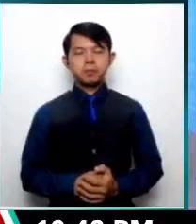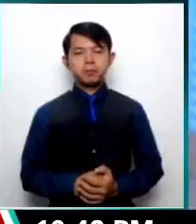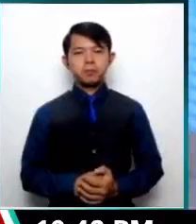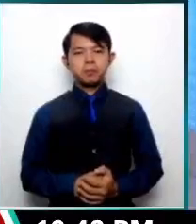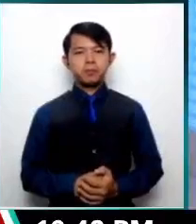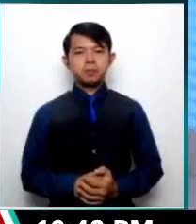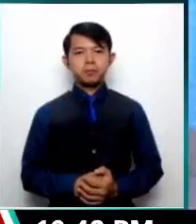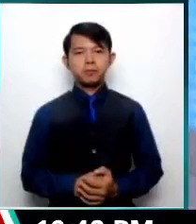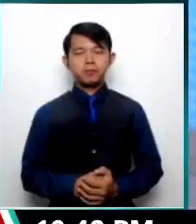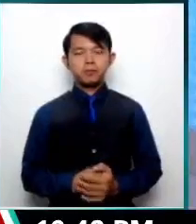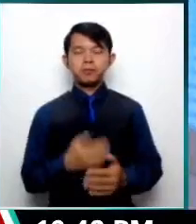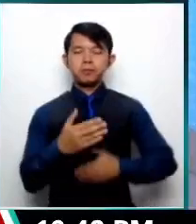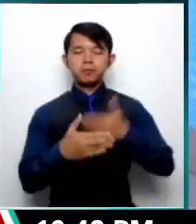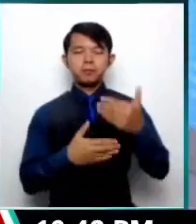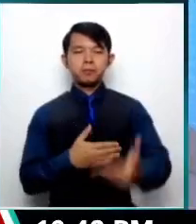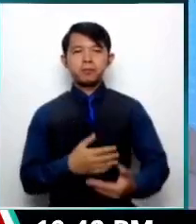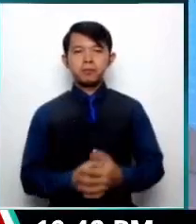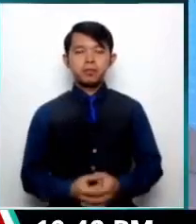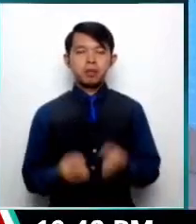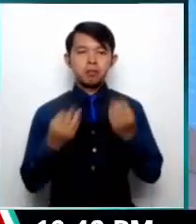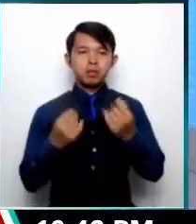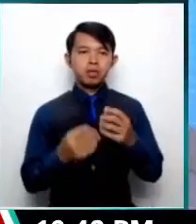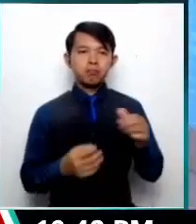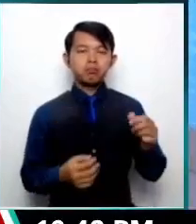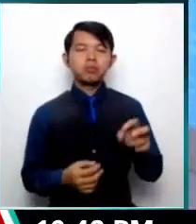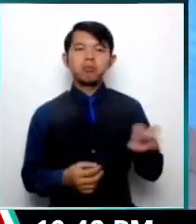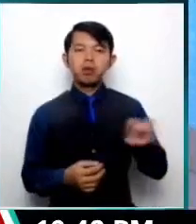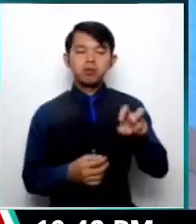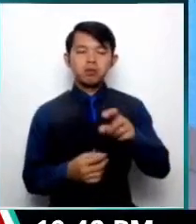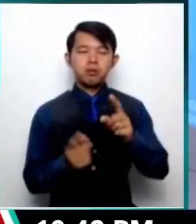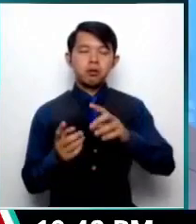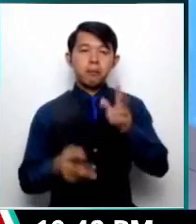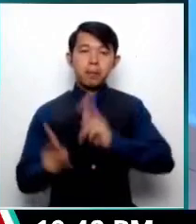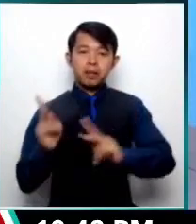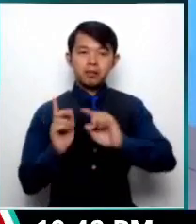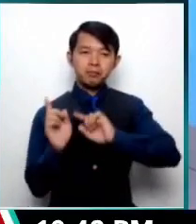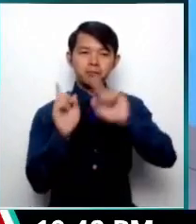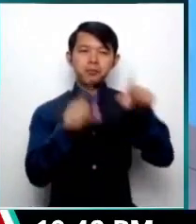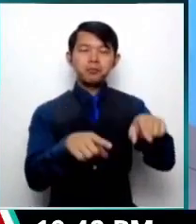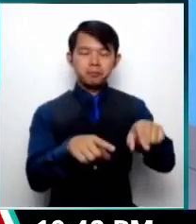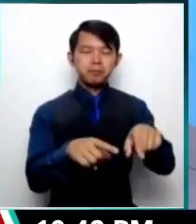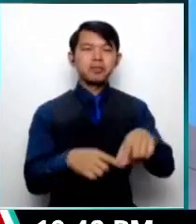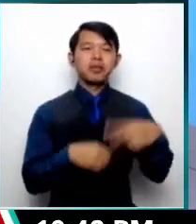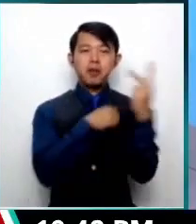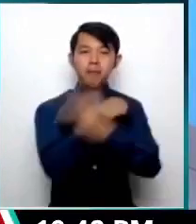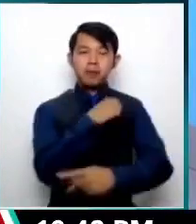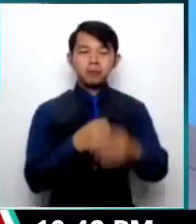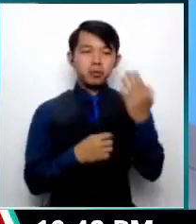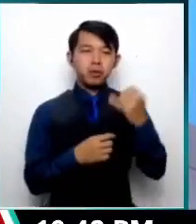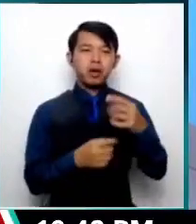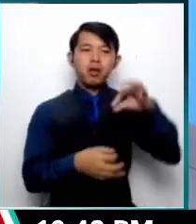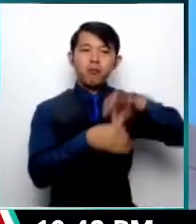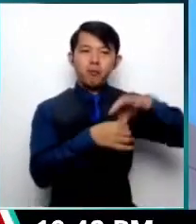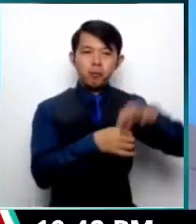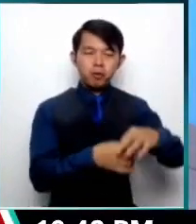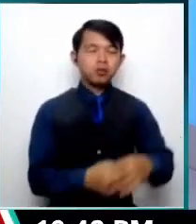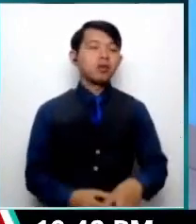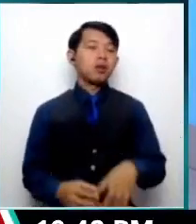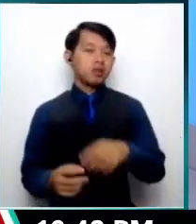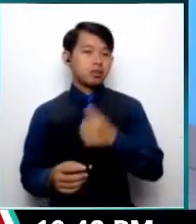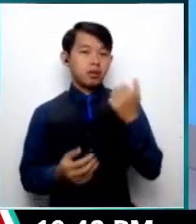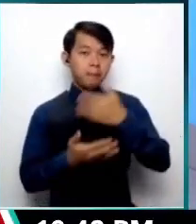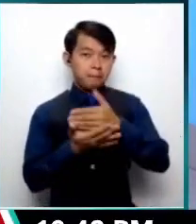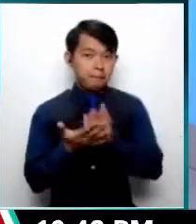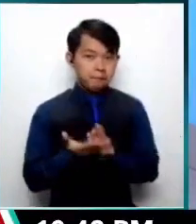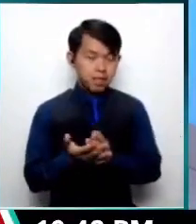Kung marami ang biyaheng probinsya para bumoto at para sa undas, ilang kababayan naman natin ang biyaheng abroad para magbakasyon ngayong long